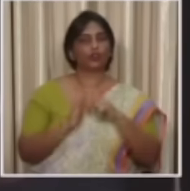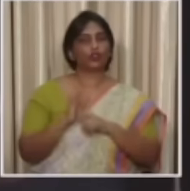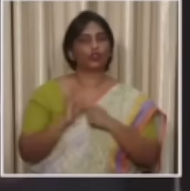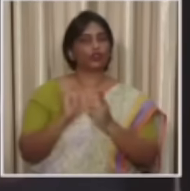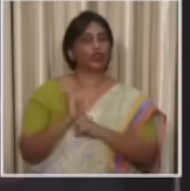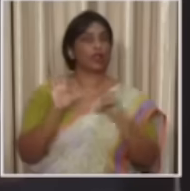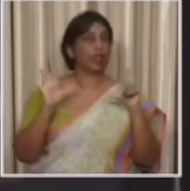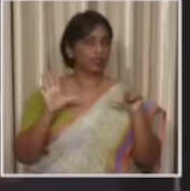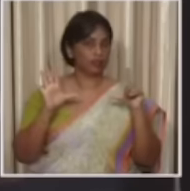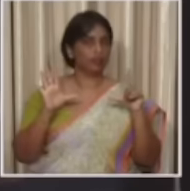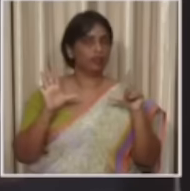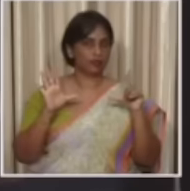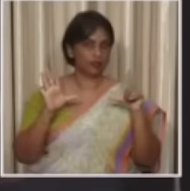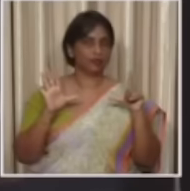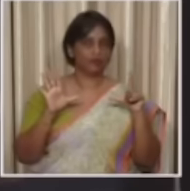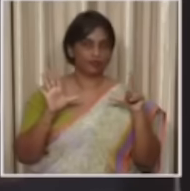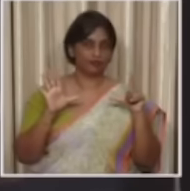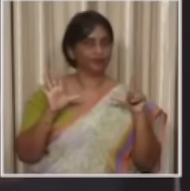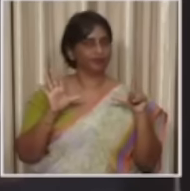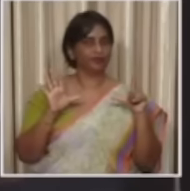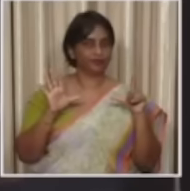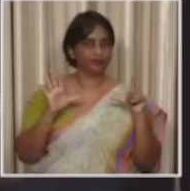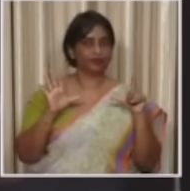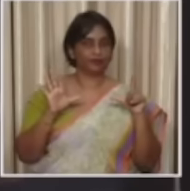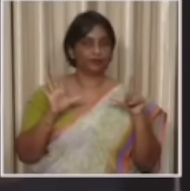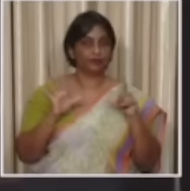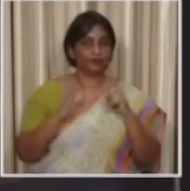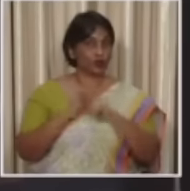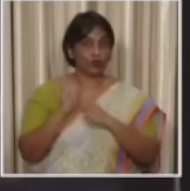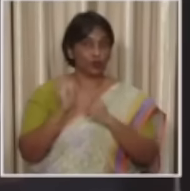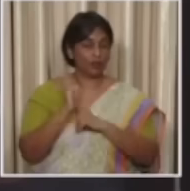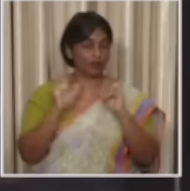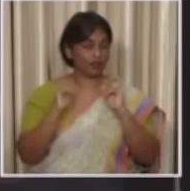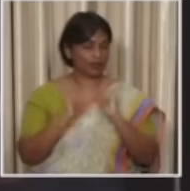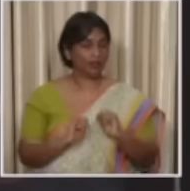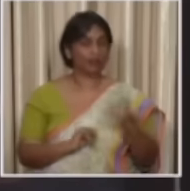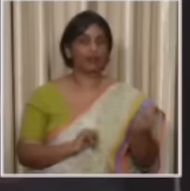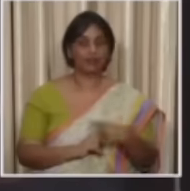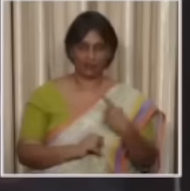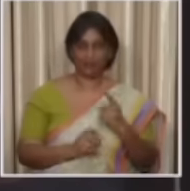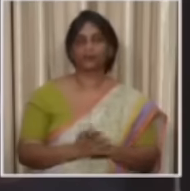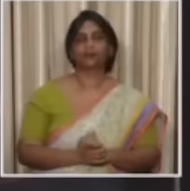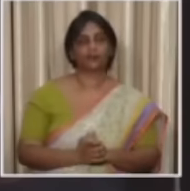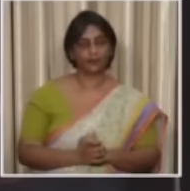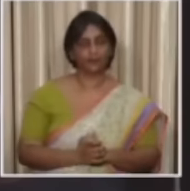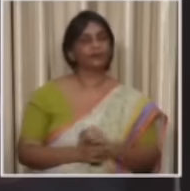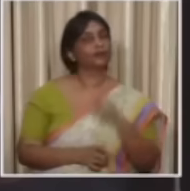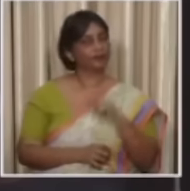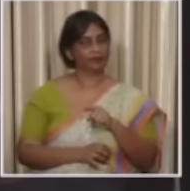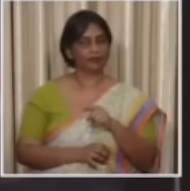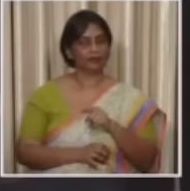වෙනිදා. ජූලි 7 කියන්නේ රණවීර මන්ත්‍රීතුමා බොහොම භයානක දවසක්. ජූලි 7යි.